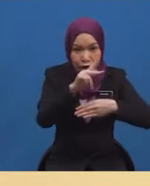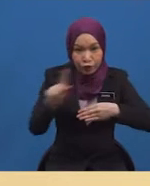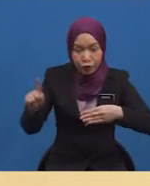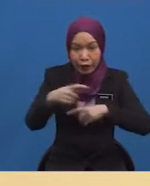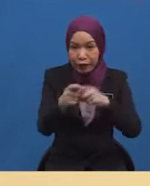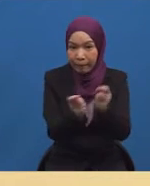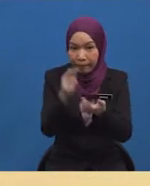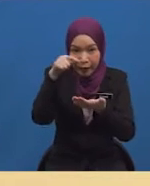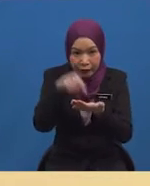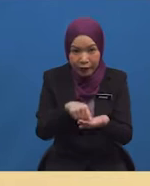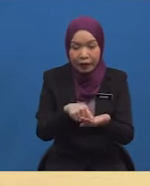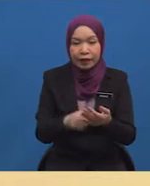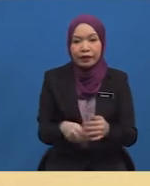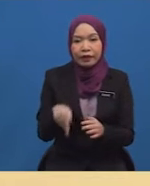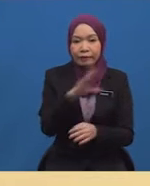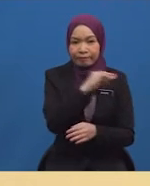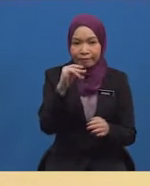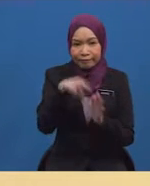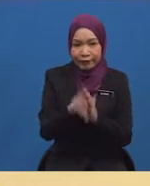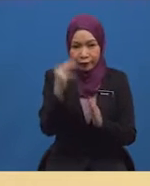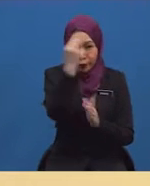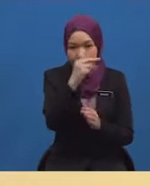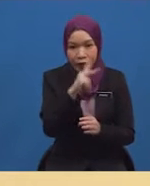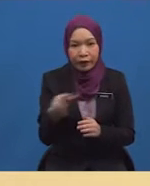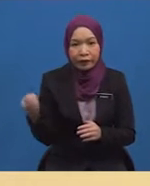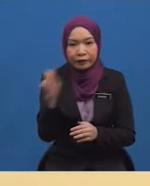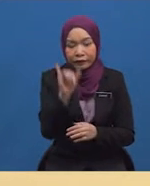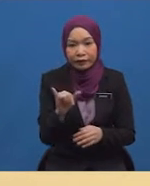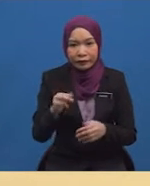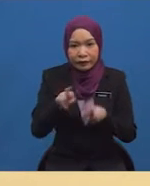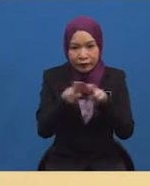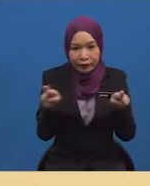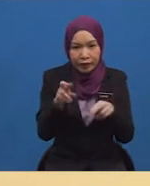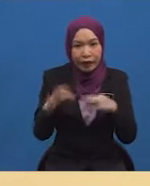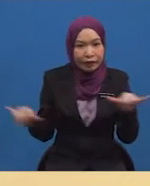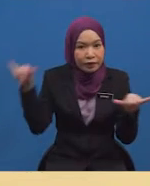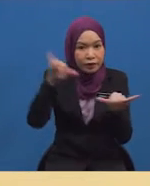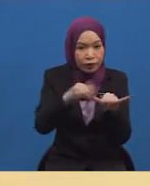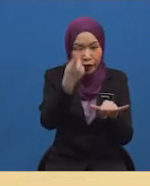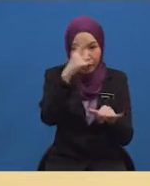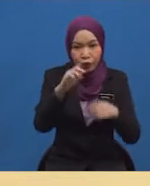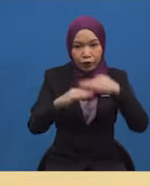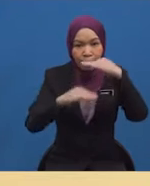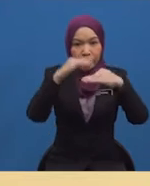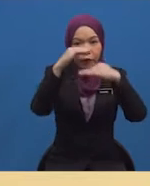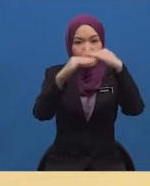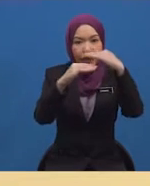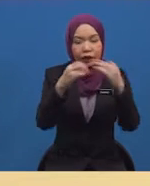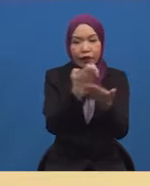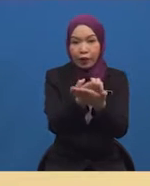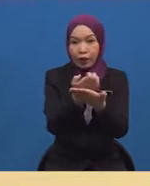Selain dari itu, permukaan yang rata sesuai untuk membangunkan pelbagai kegiatan